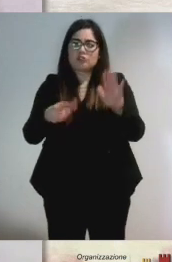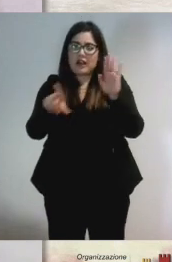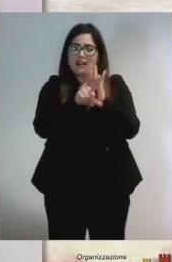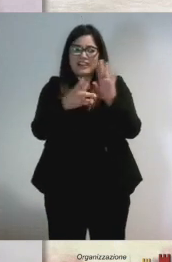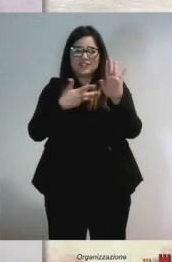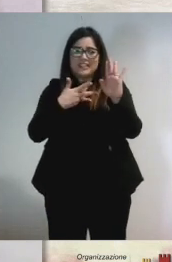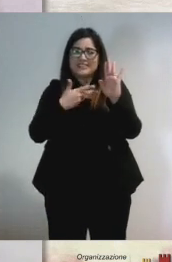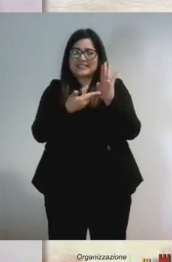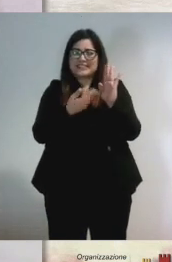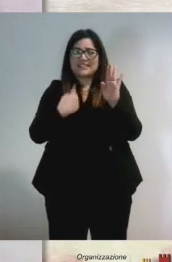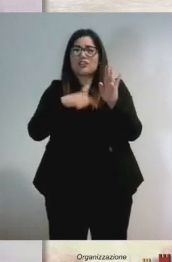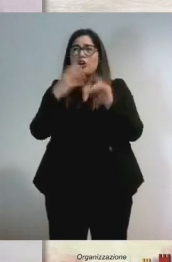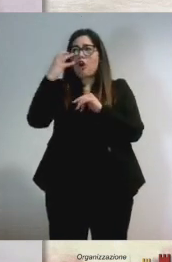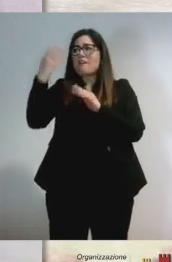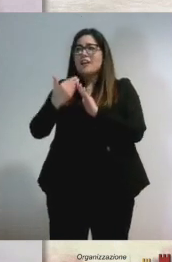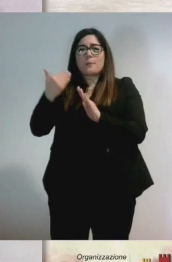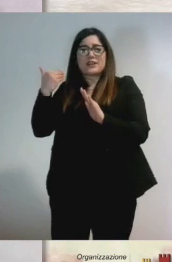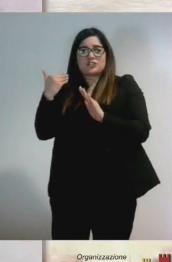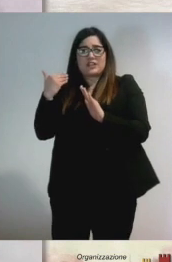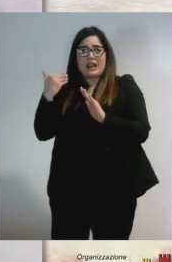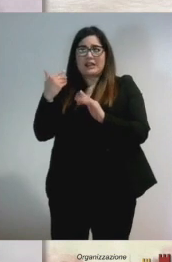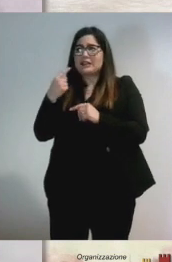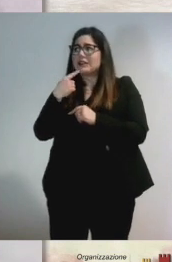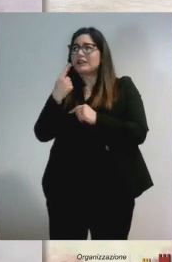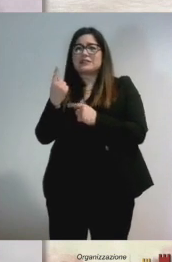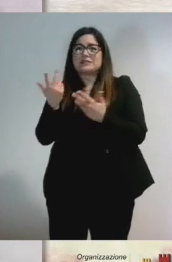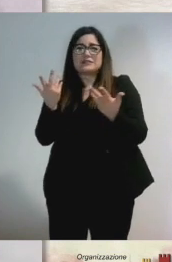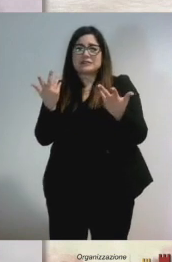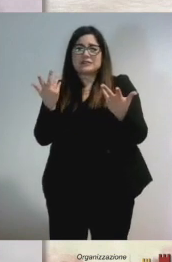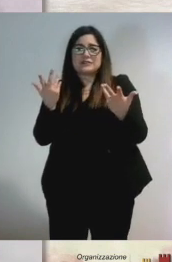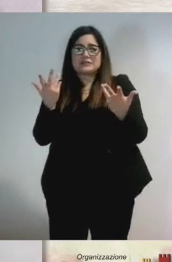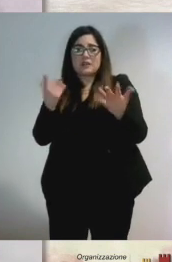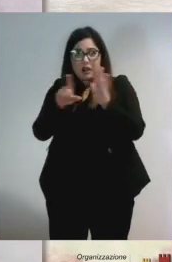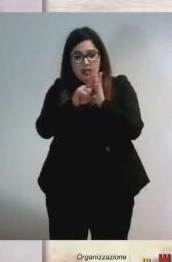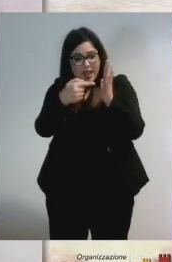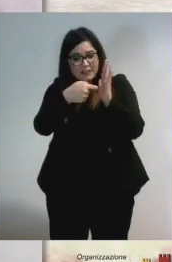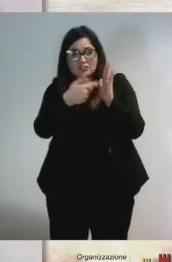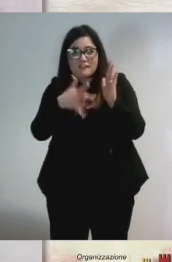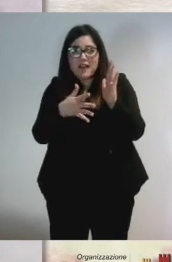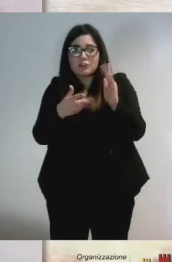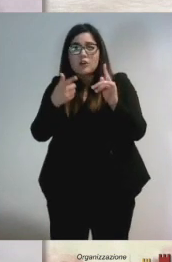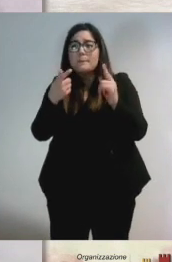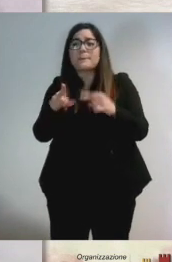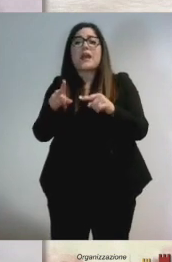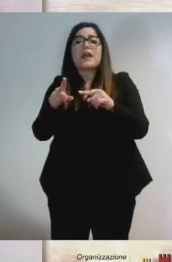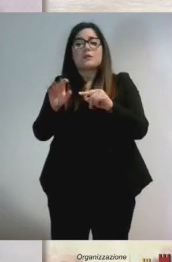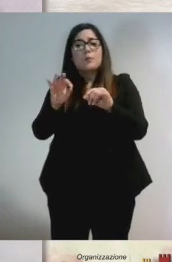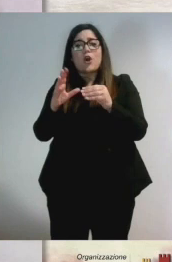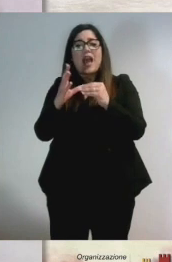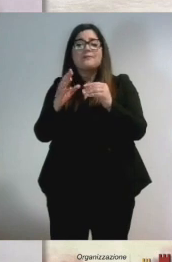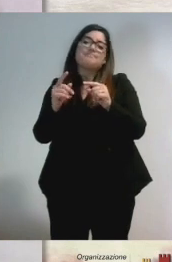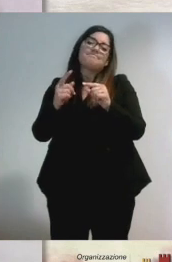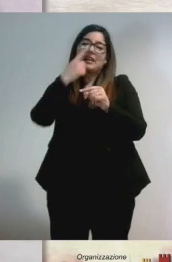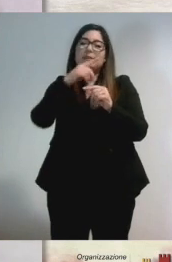il precedente governo Eppure questo che l'ha replicata questa norma l'ha fatta per l'edilizia scolastica Cioè per l'edilizia scolastica Sì